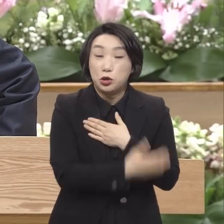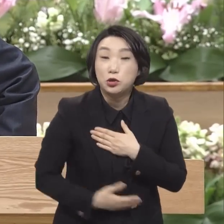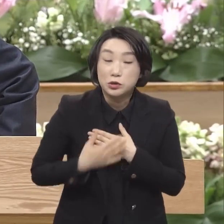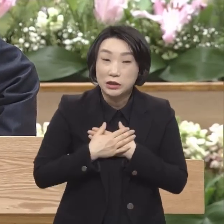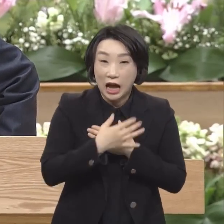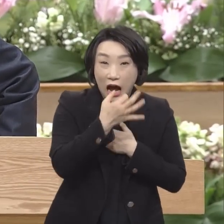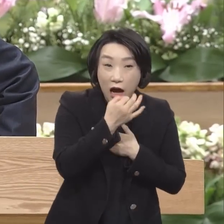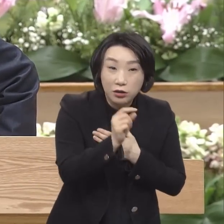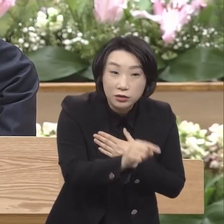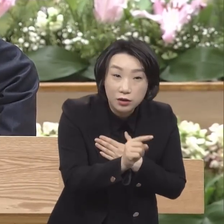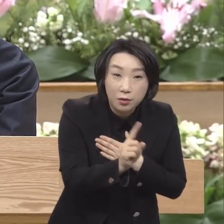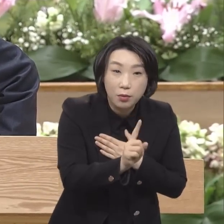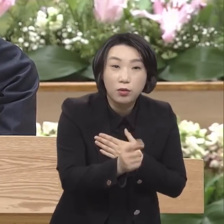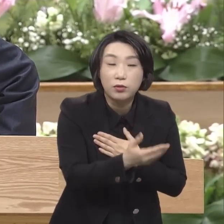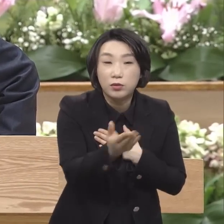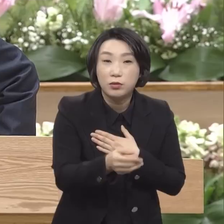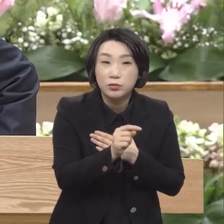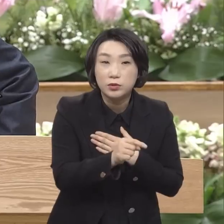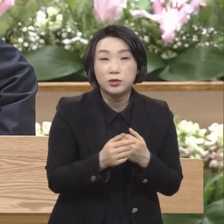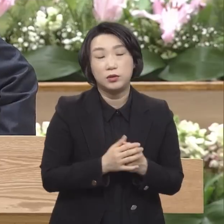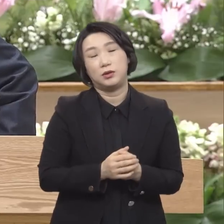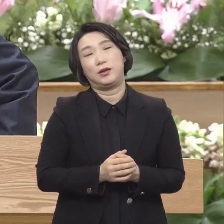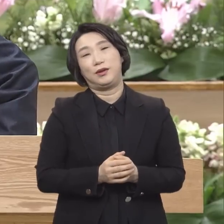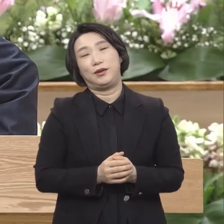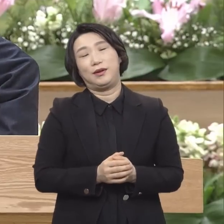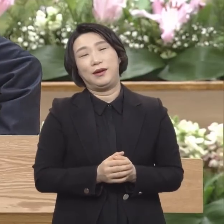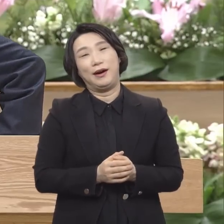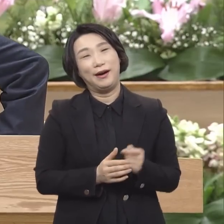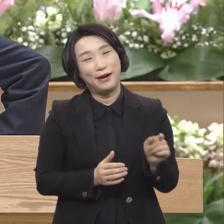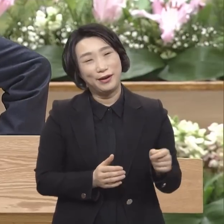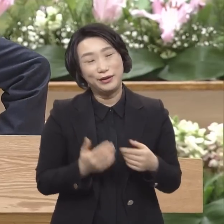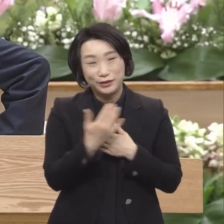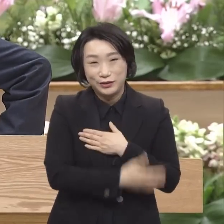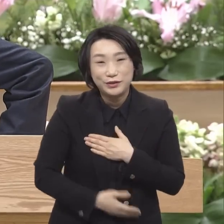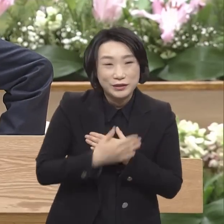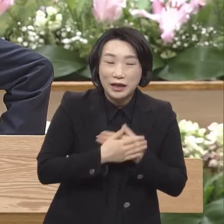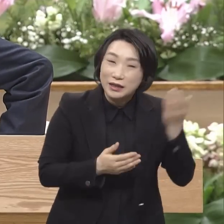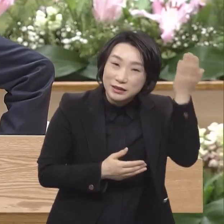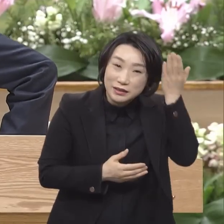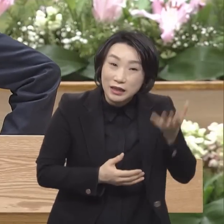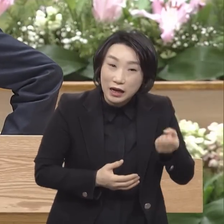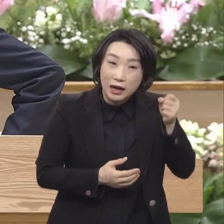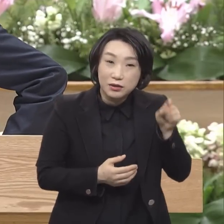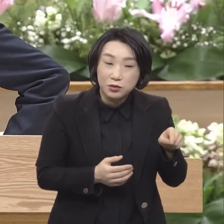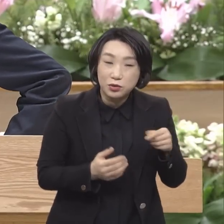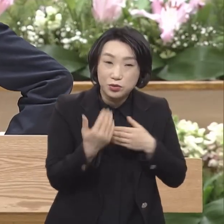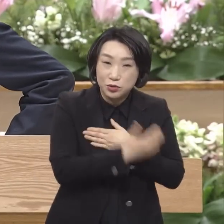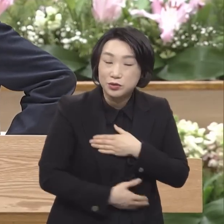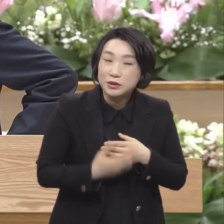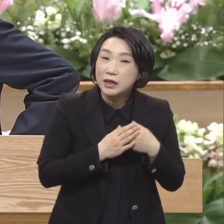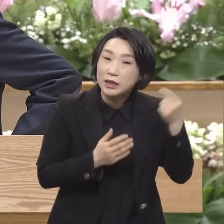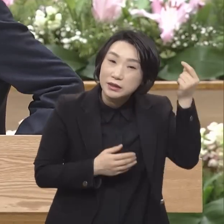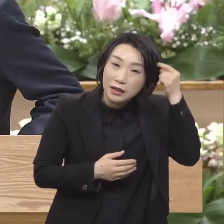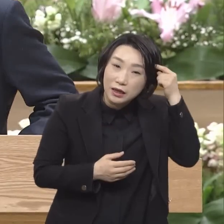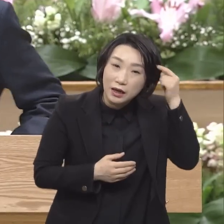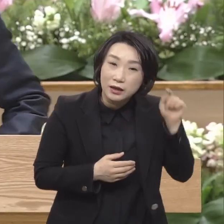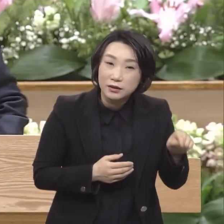육신의 이 소욕이라는 것은 이만큼 육신의 지식을 가지고 육신의